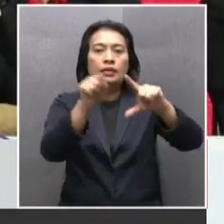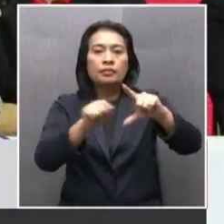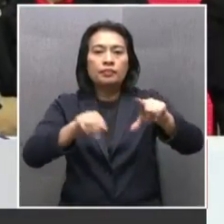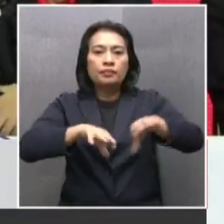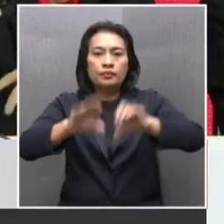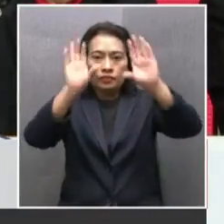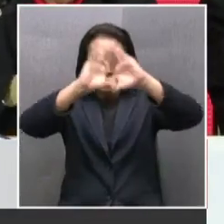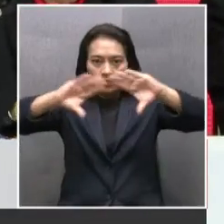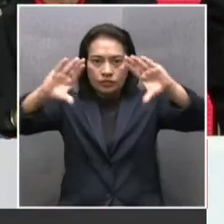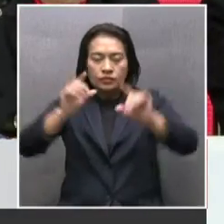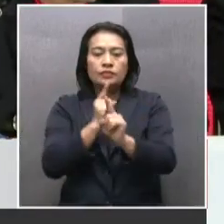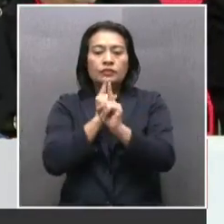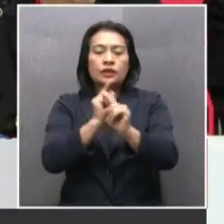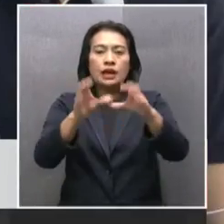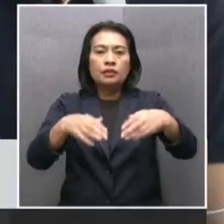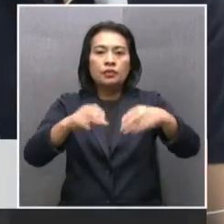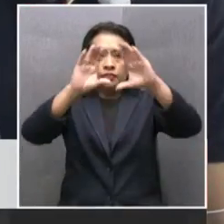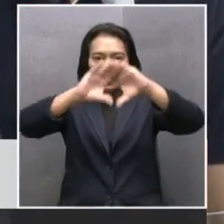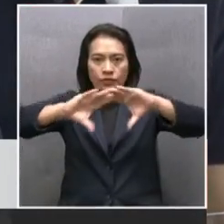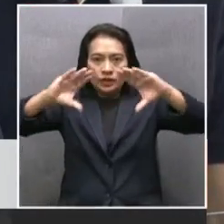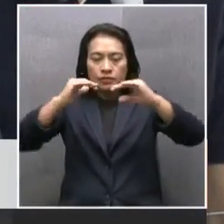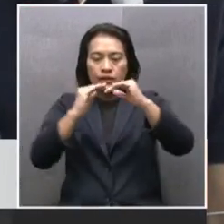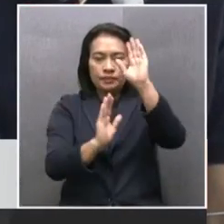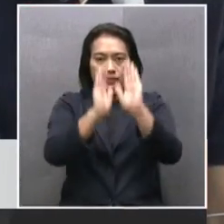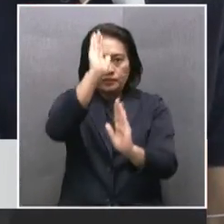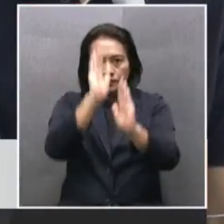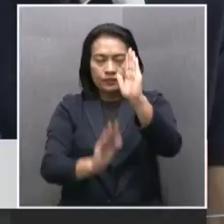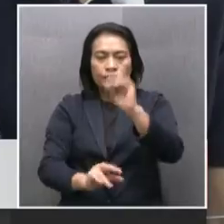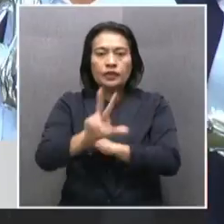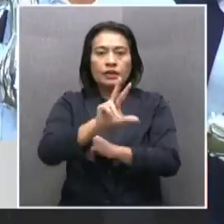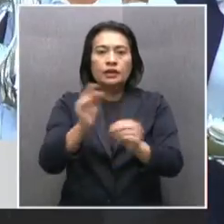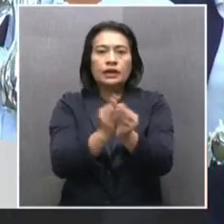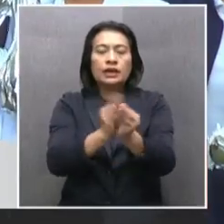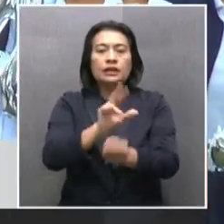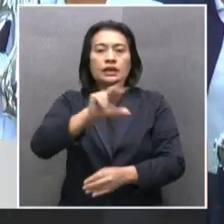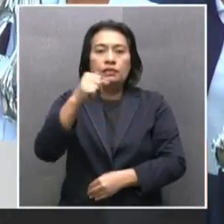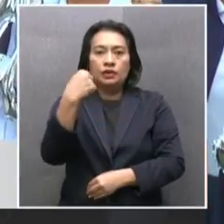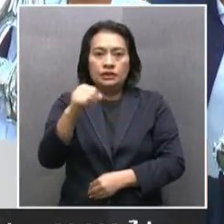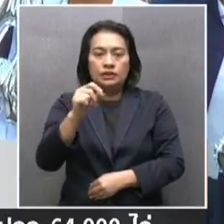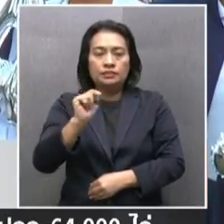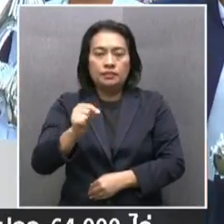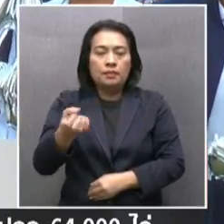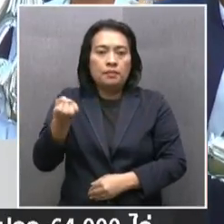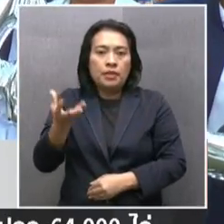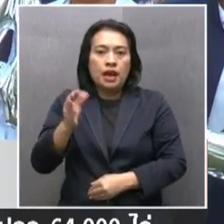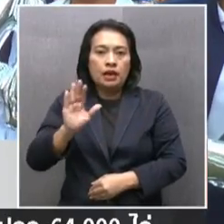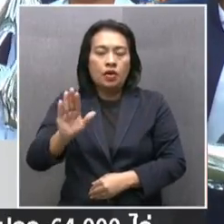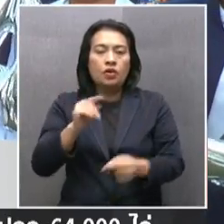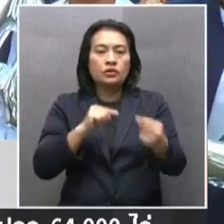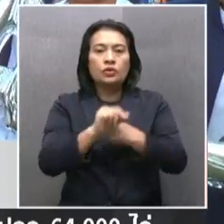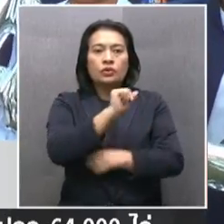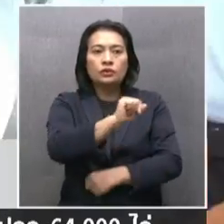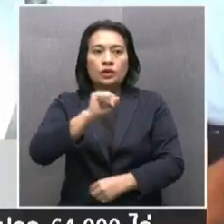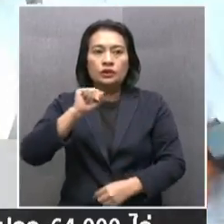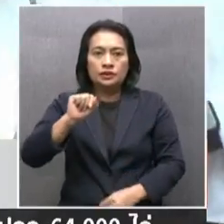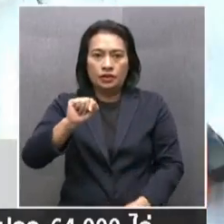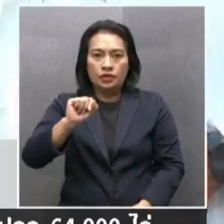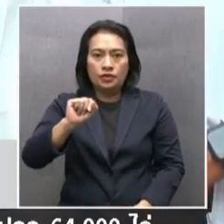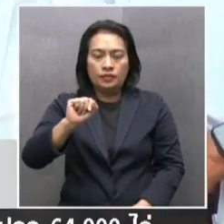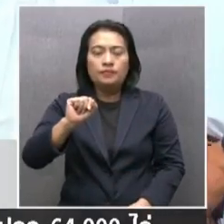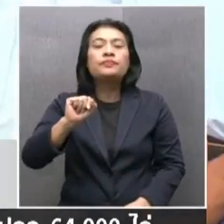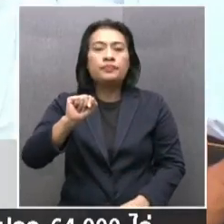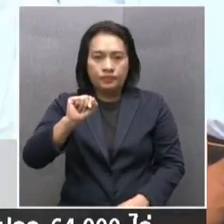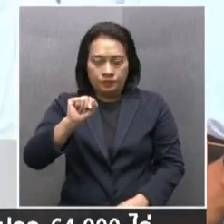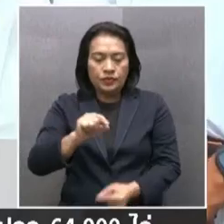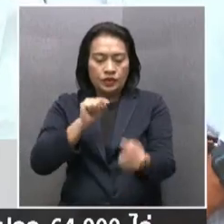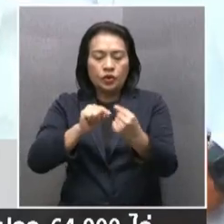ยึดสูตรรัฐบาลฝ่ายประชาธิปไตย310เสียงซึ่งถือเป็นเสียงข้างมากในสภาผู้แทนราษฎรเพียงพอต่อ